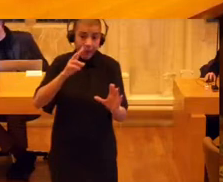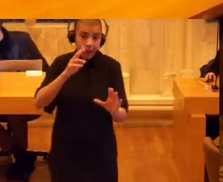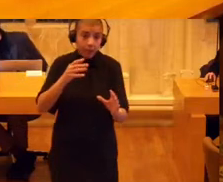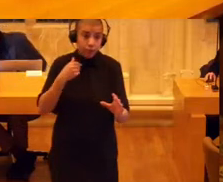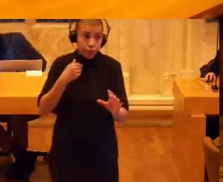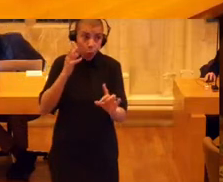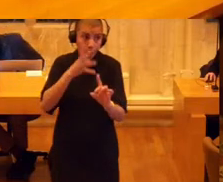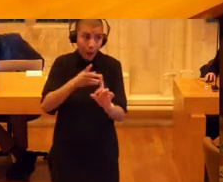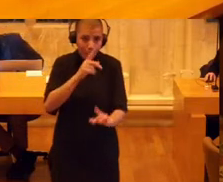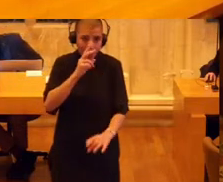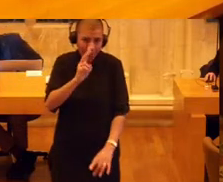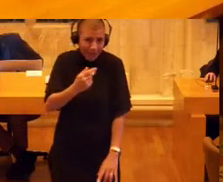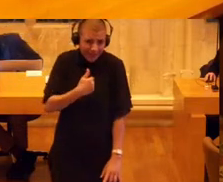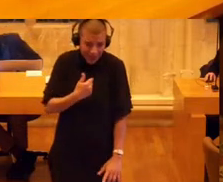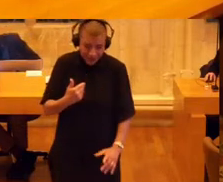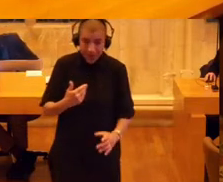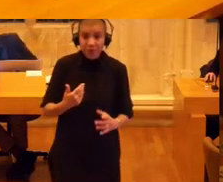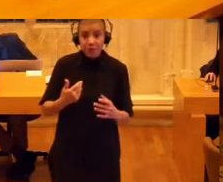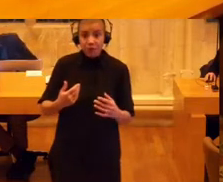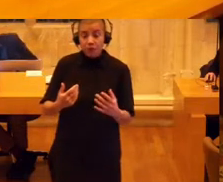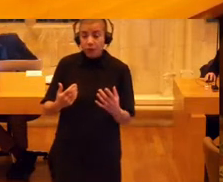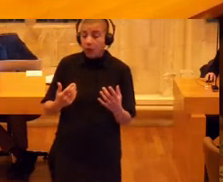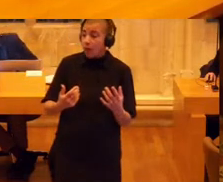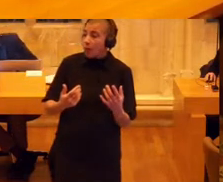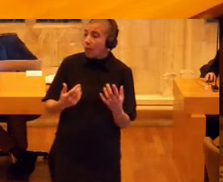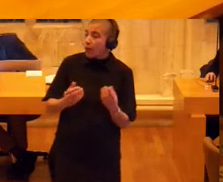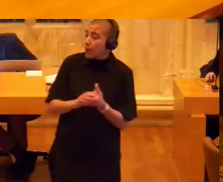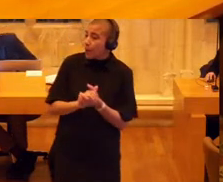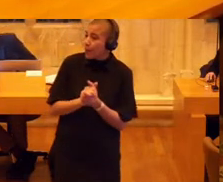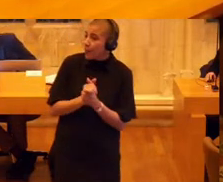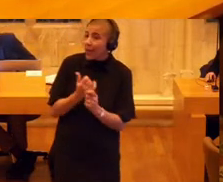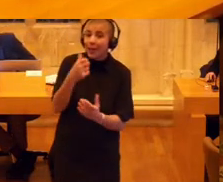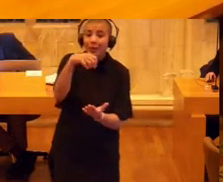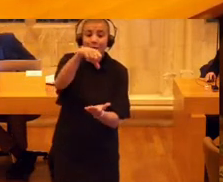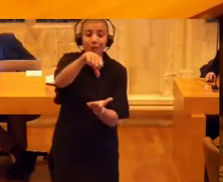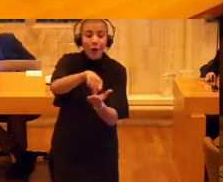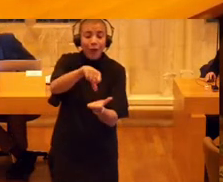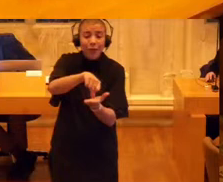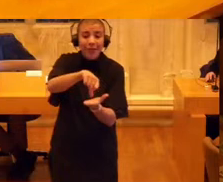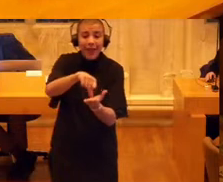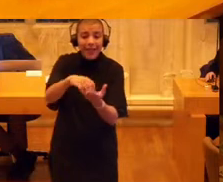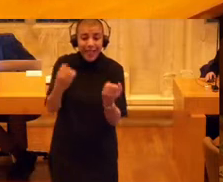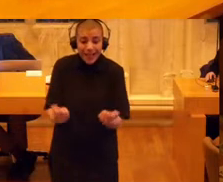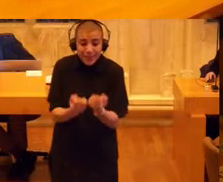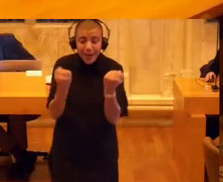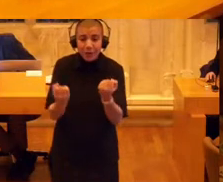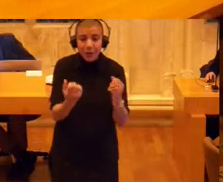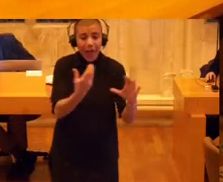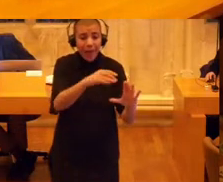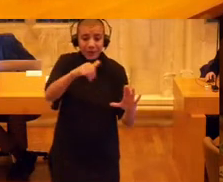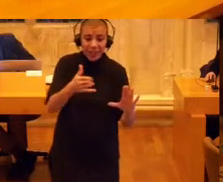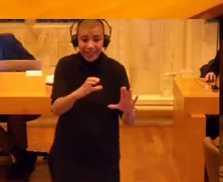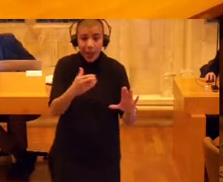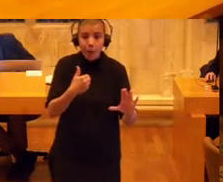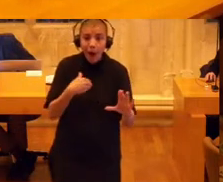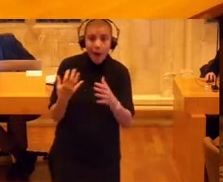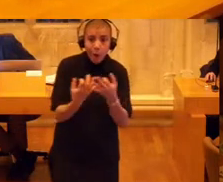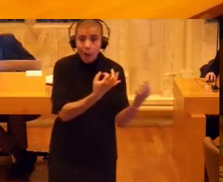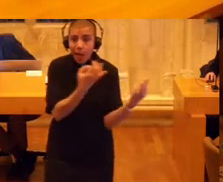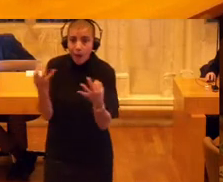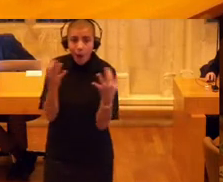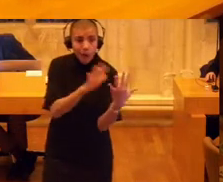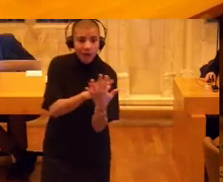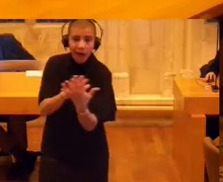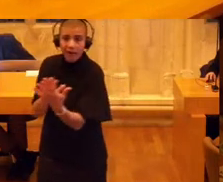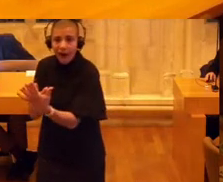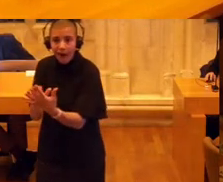quand même extrêmement quotidiennement, bah, régulièrement, les centres d'animation de l'IMJC. C'est un retour qui ne m'a jamais été fait. Donc il ne faut